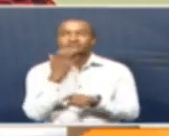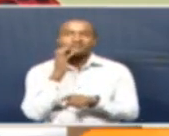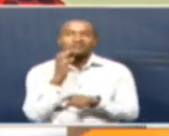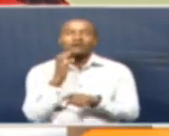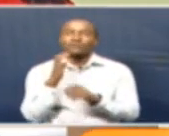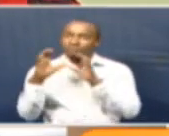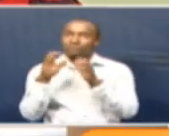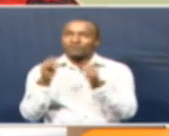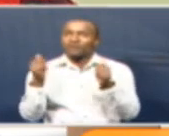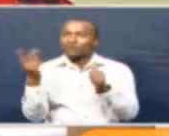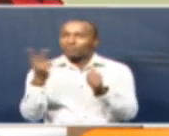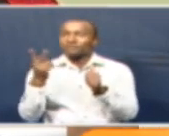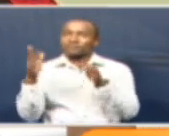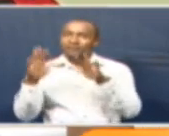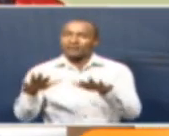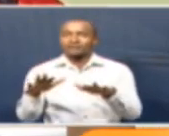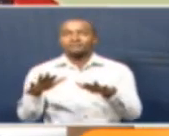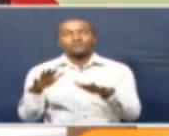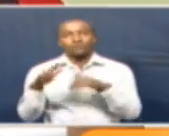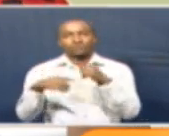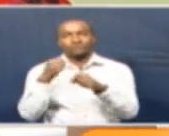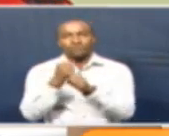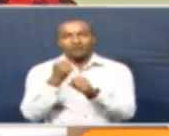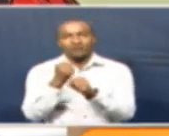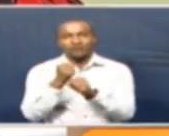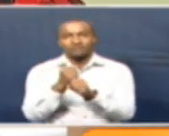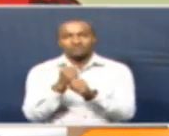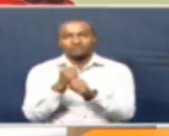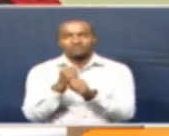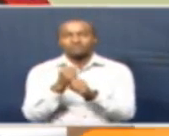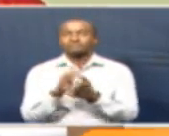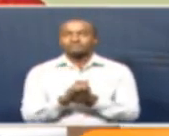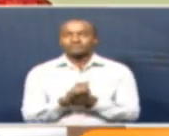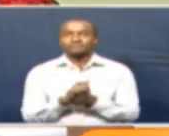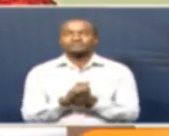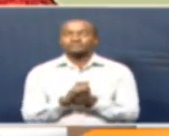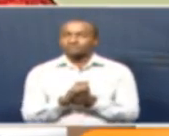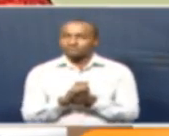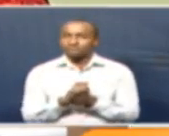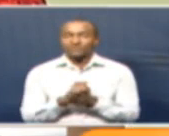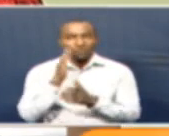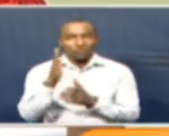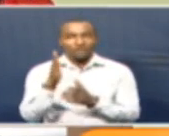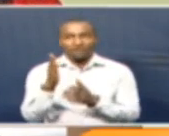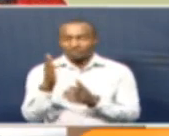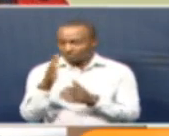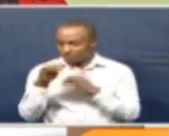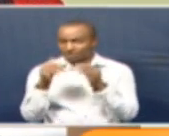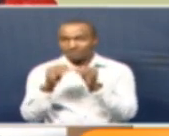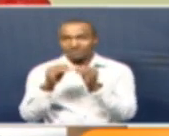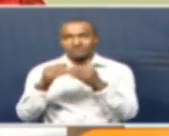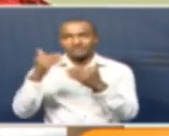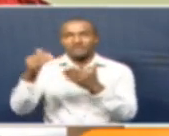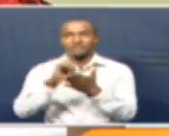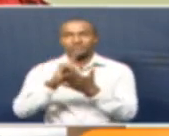kuwasiliana, tuwatamani nyote mje tukazidi kufundishana. Aya, mtazamaji, tunatumai kwamba tutakuwa na ndugu zetu wikendi ijayo, panapo